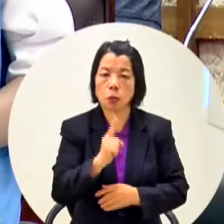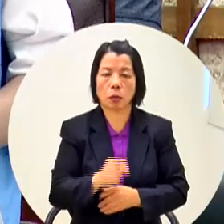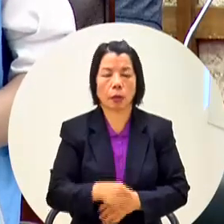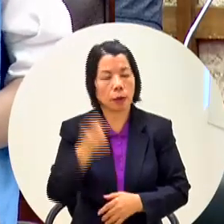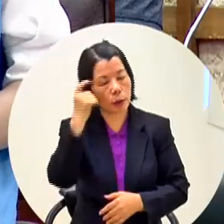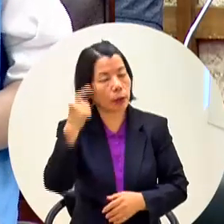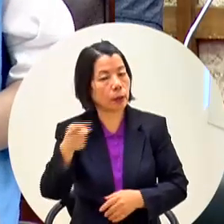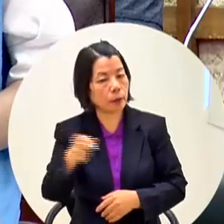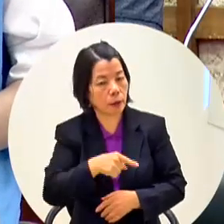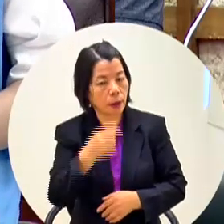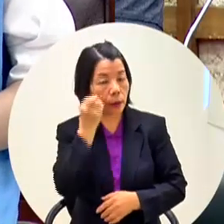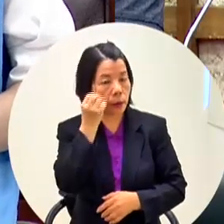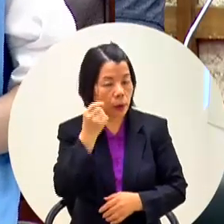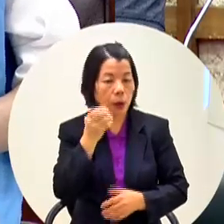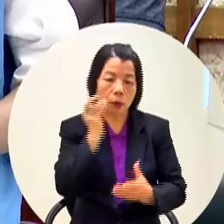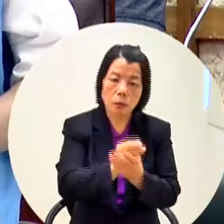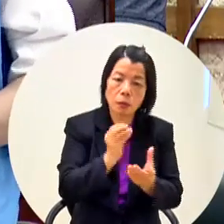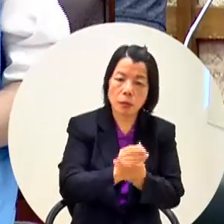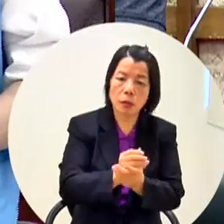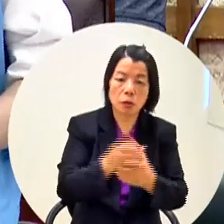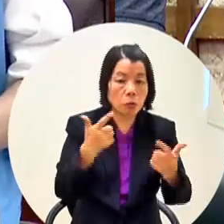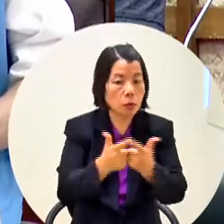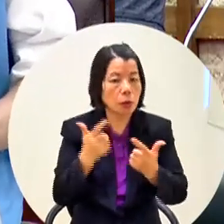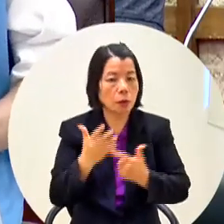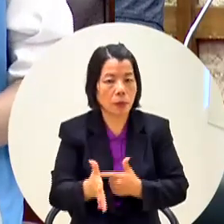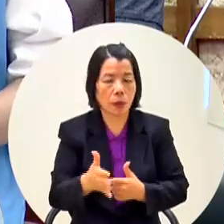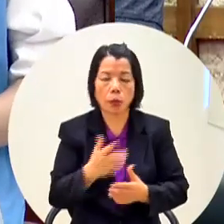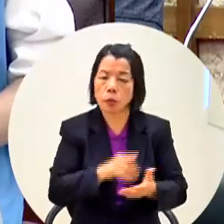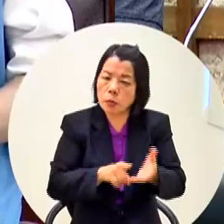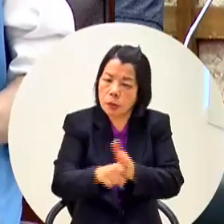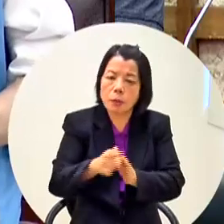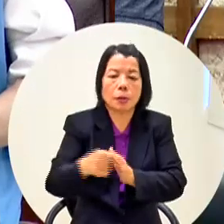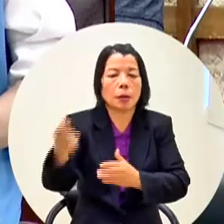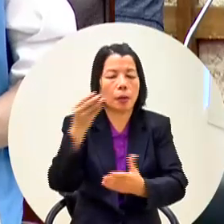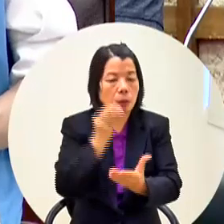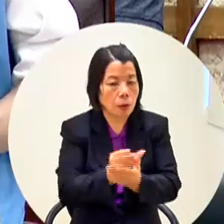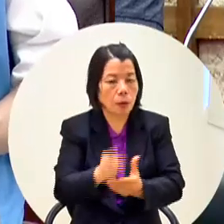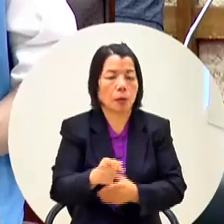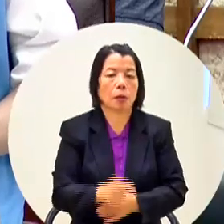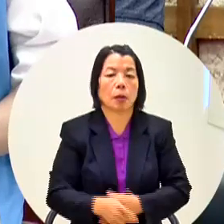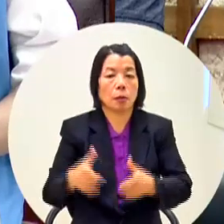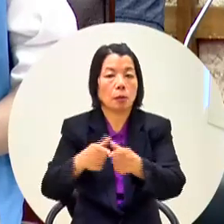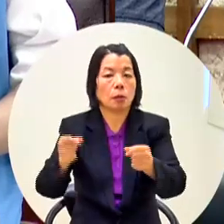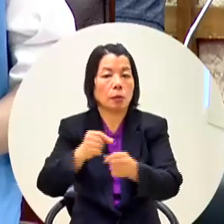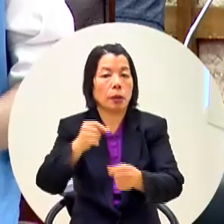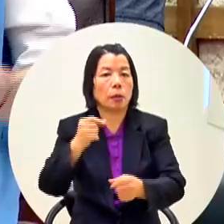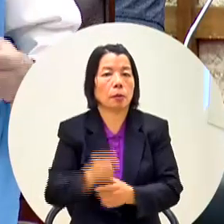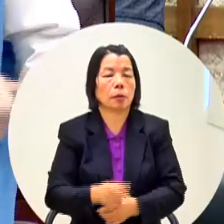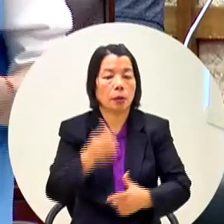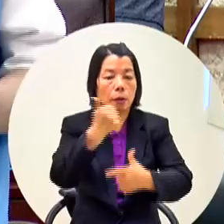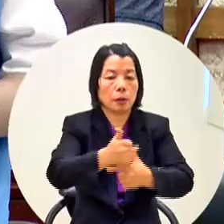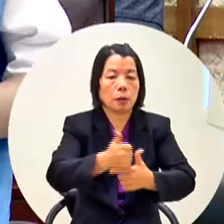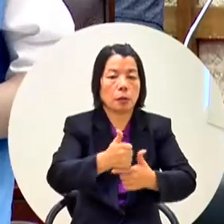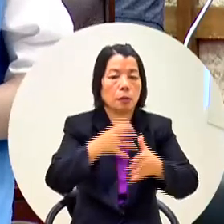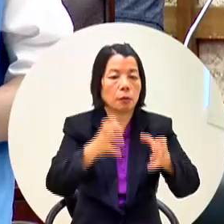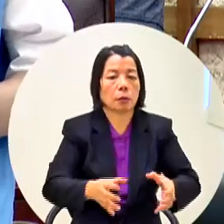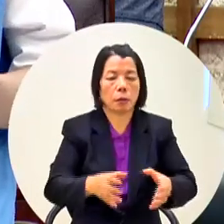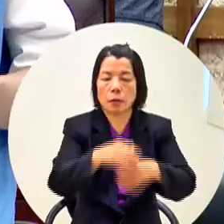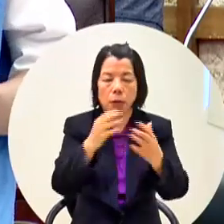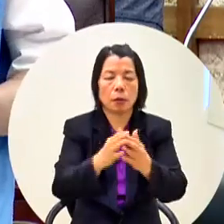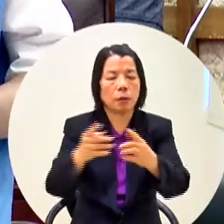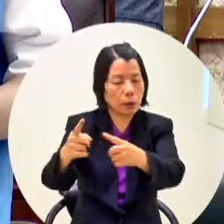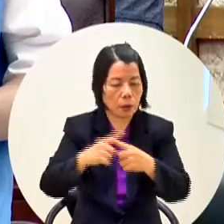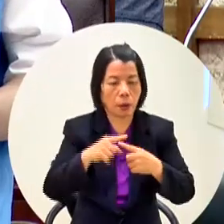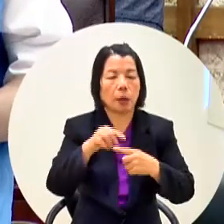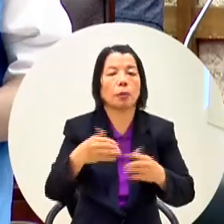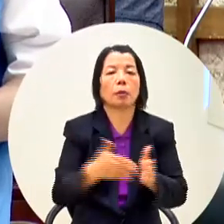看有没有投资的机会，或者直接来投资，包括日本最大的建设公司都已经来了。那